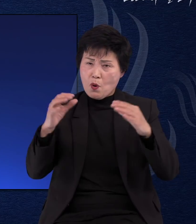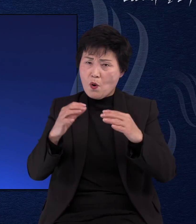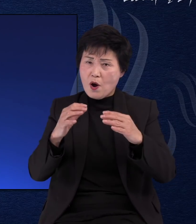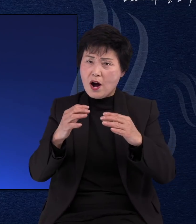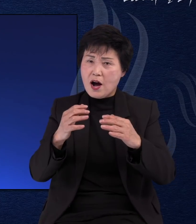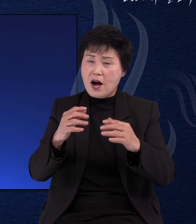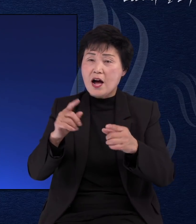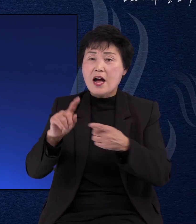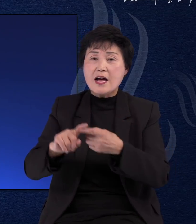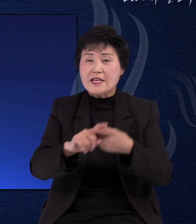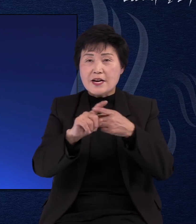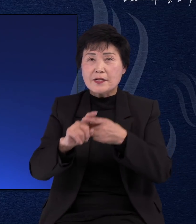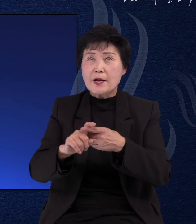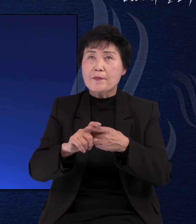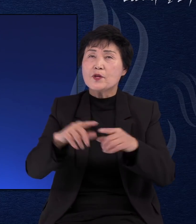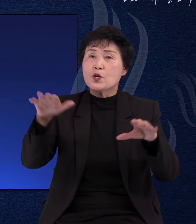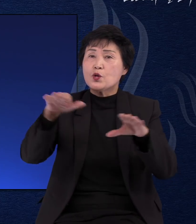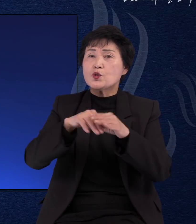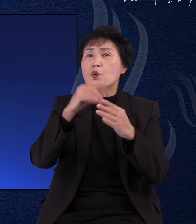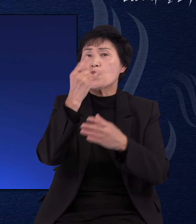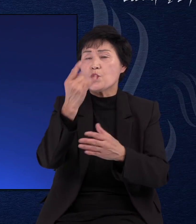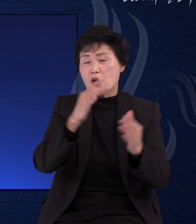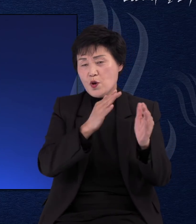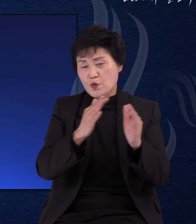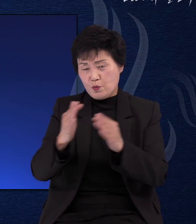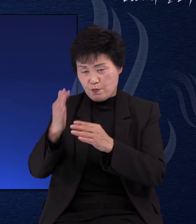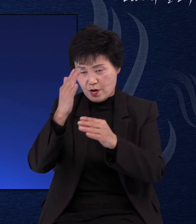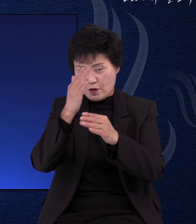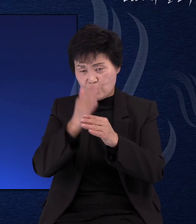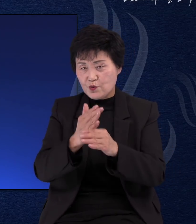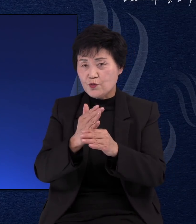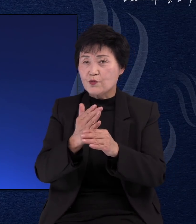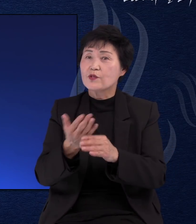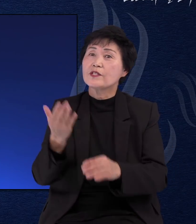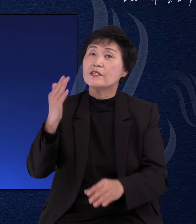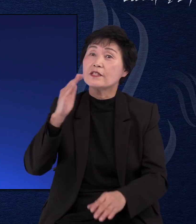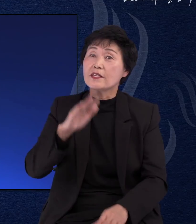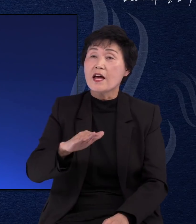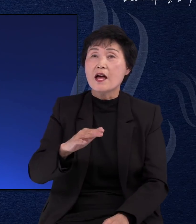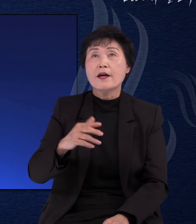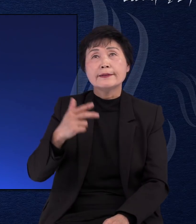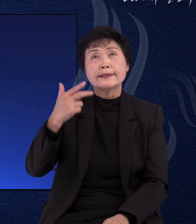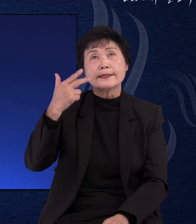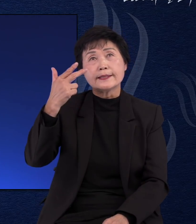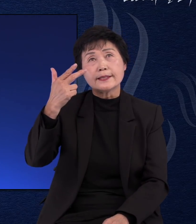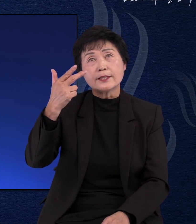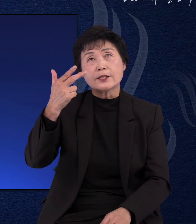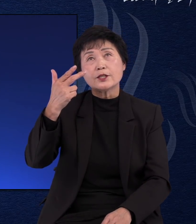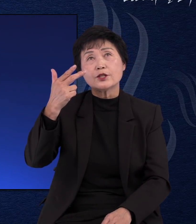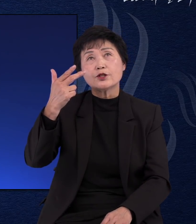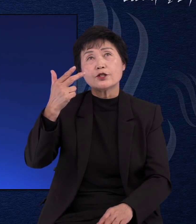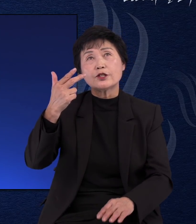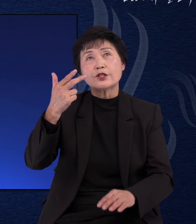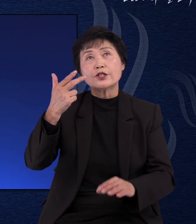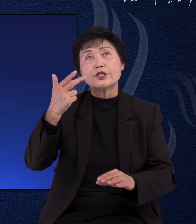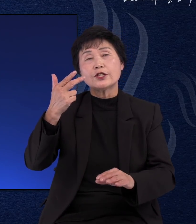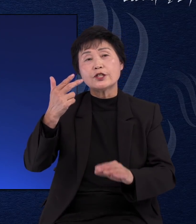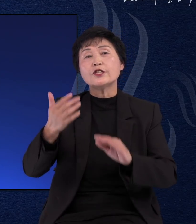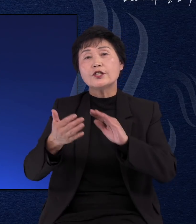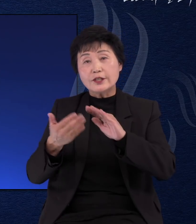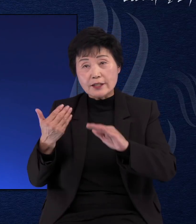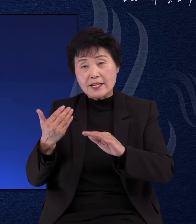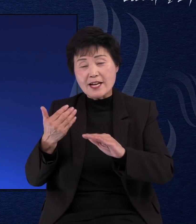6월 다음 주 월요일이면은 총회가 시작되어지는 날인데, 일주일 앞두고 제가 하나님 앞에 새벽 기도를 합니다. 하나님,